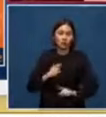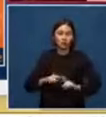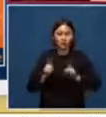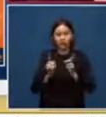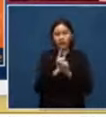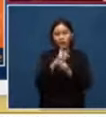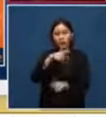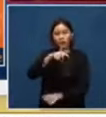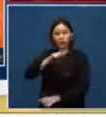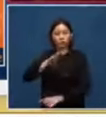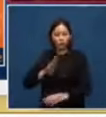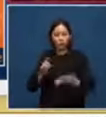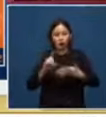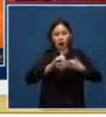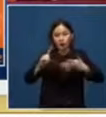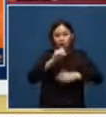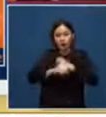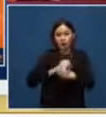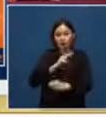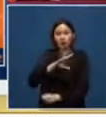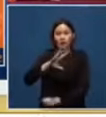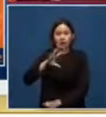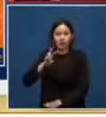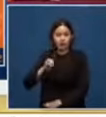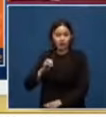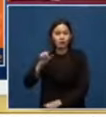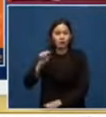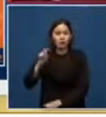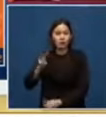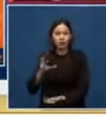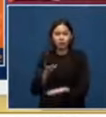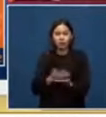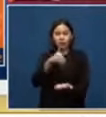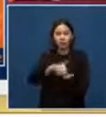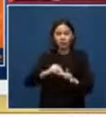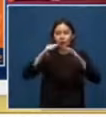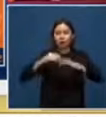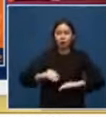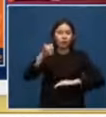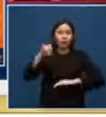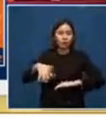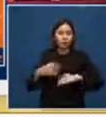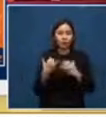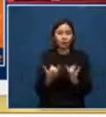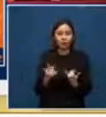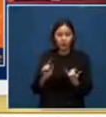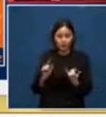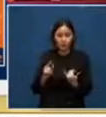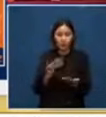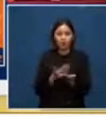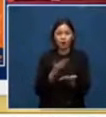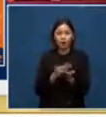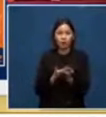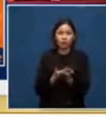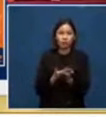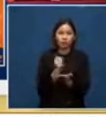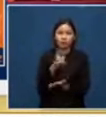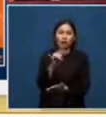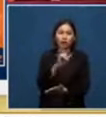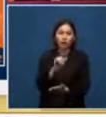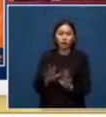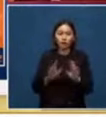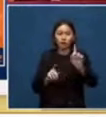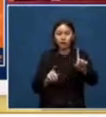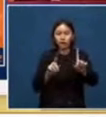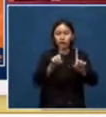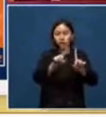รบ.อาคารชุดปี2522ไม่สามารถขอลดค่าส่วนกลางได้ตอนนี้นะครับค้างค่าชำระเป็นจำนวนเงินถึง145